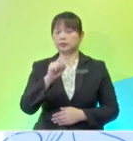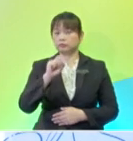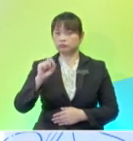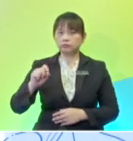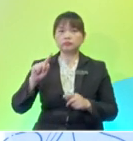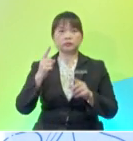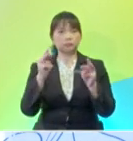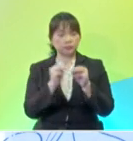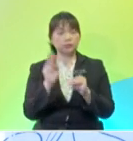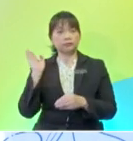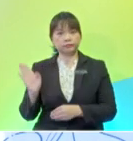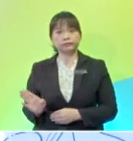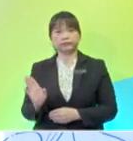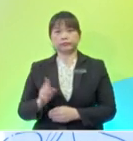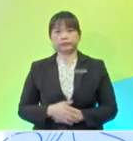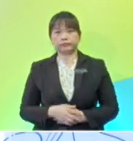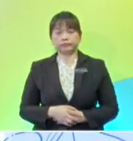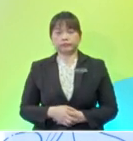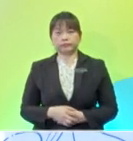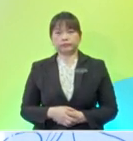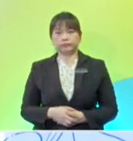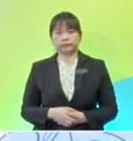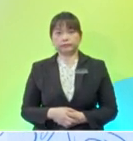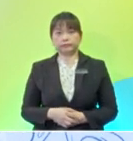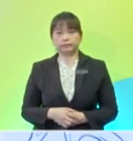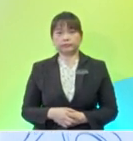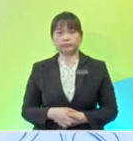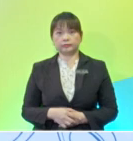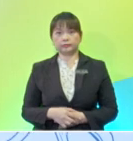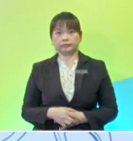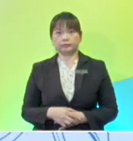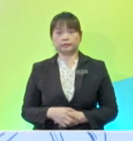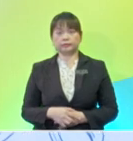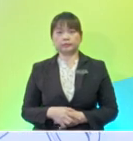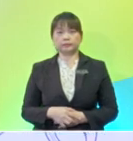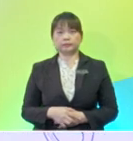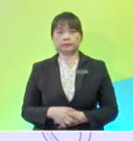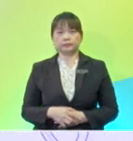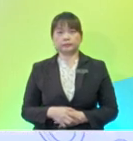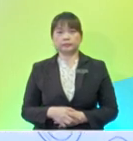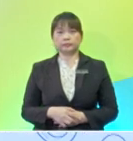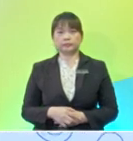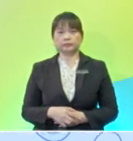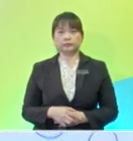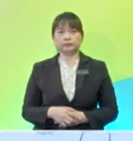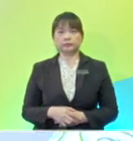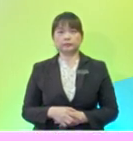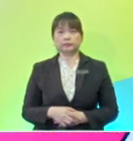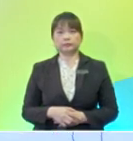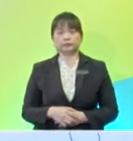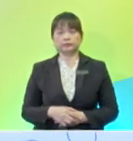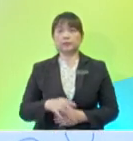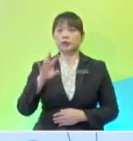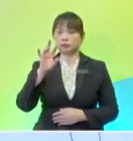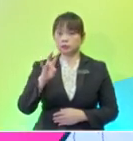Oke enam begitu pada kaki juga kaki enam begitu oke 7 naik